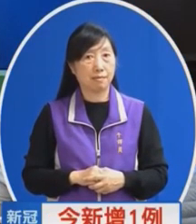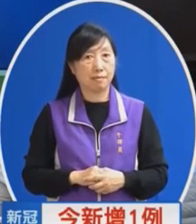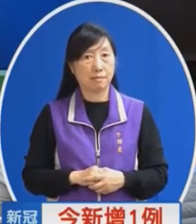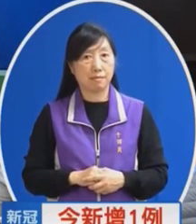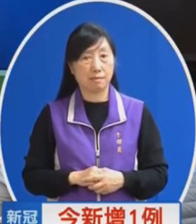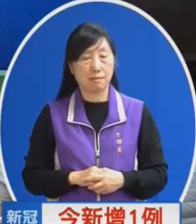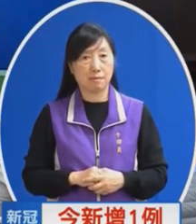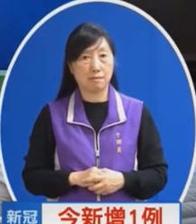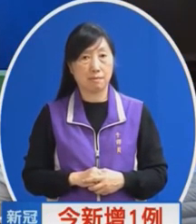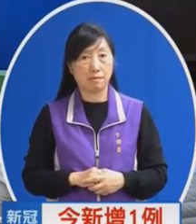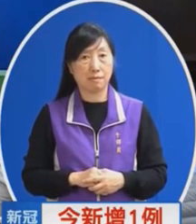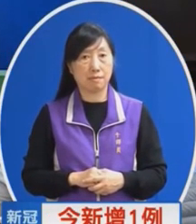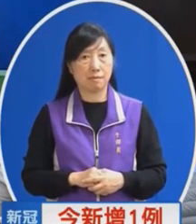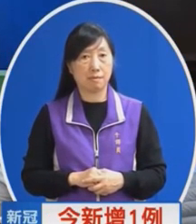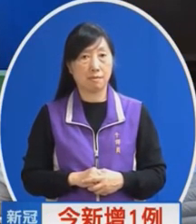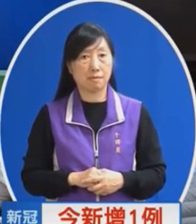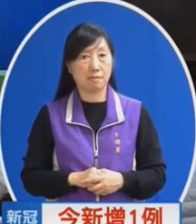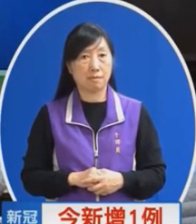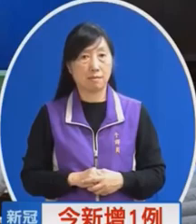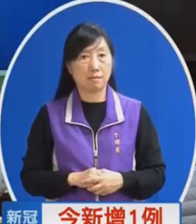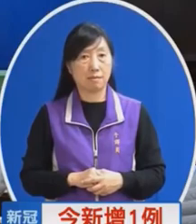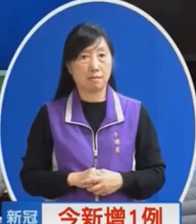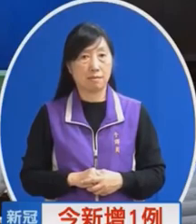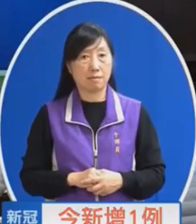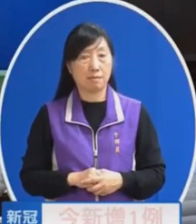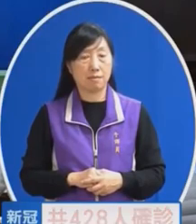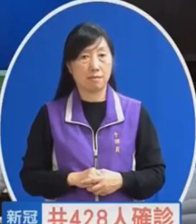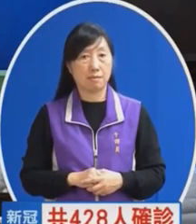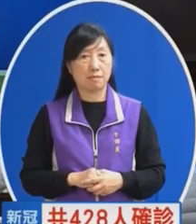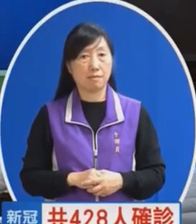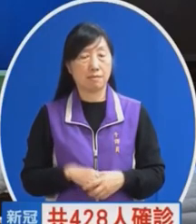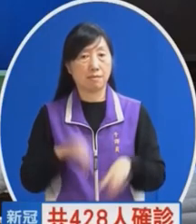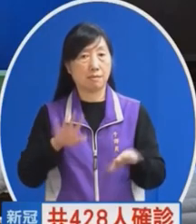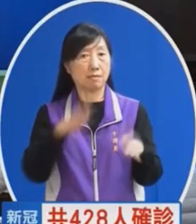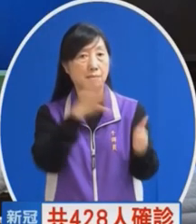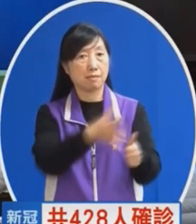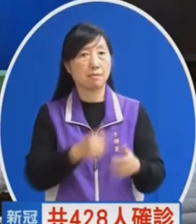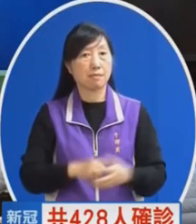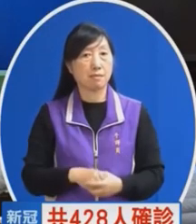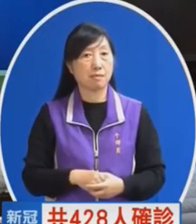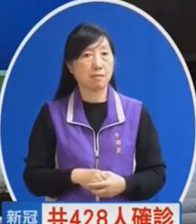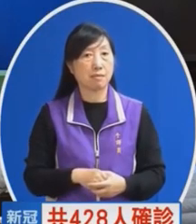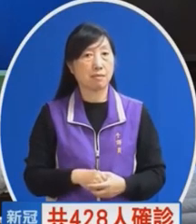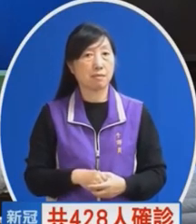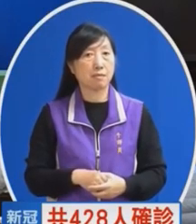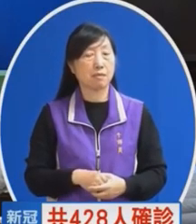挥中心的记者会内容，在今天又新增了一例等于磐石舰确诊有30个个案，更多讯息稍后回来。